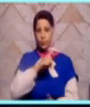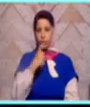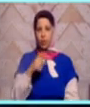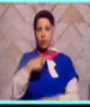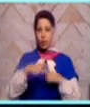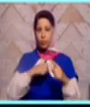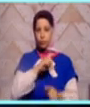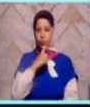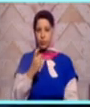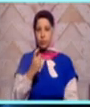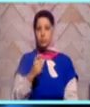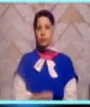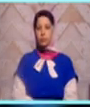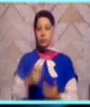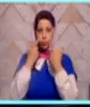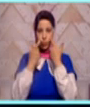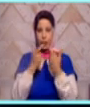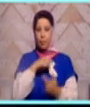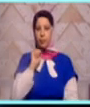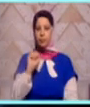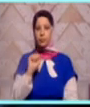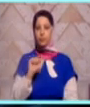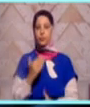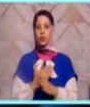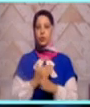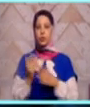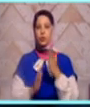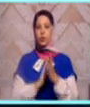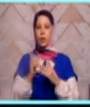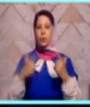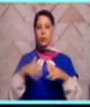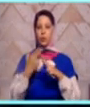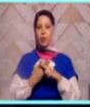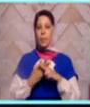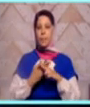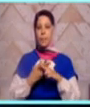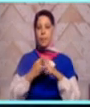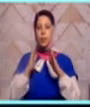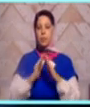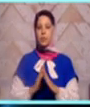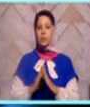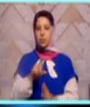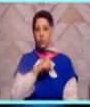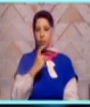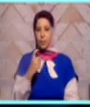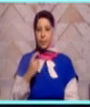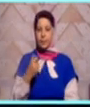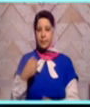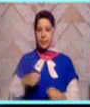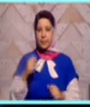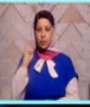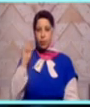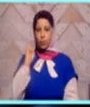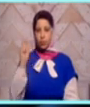حسن بيتم المتابعة الخاصة لشكاوى الجمهور شهريا من خلال رئيس مجلس الوزراء،